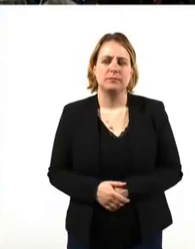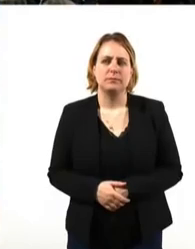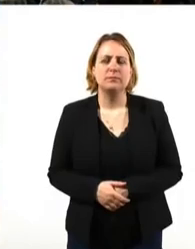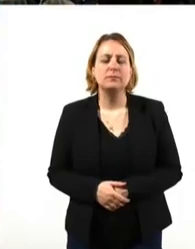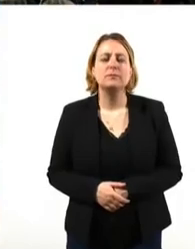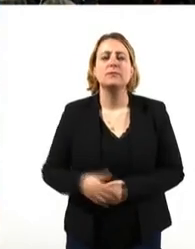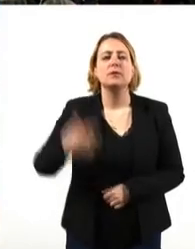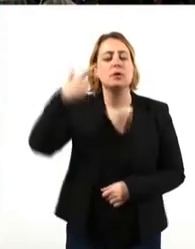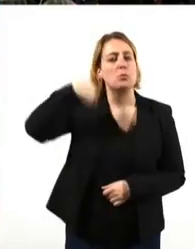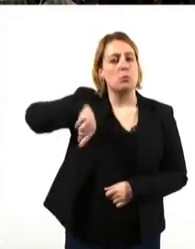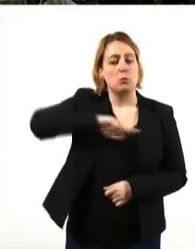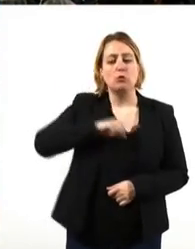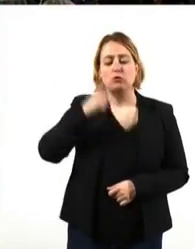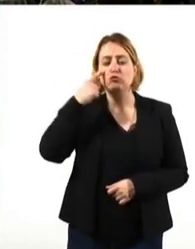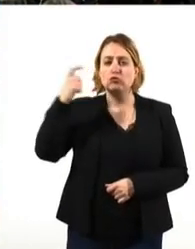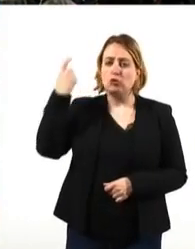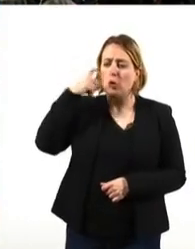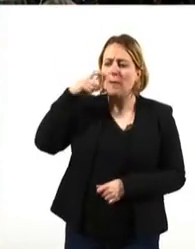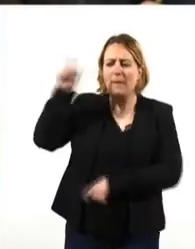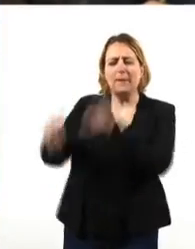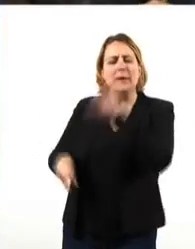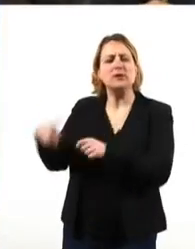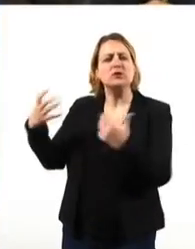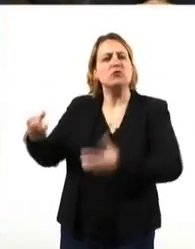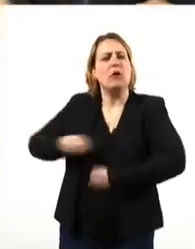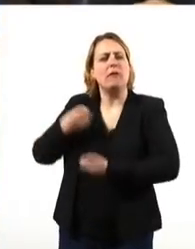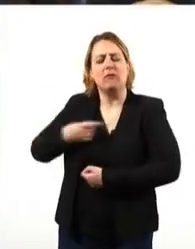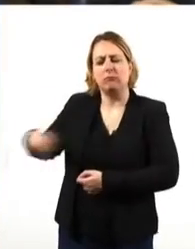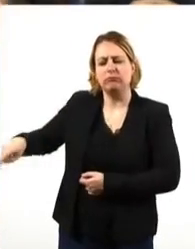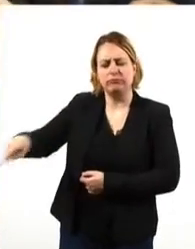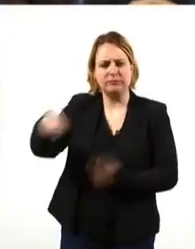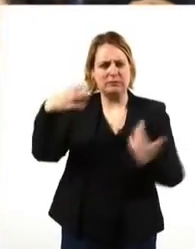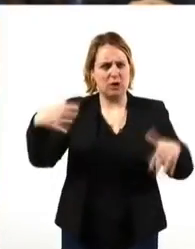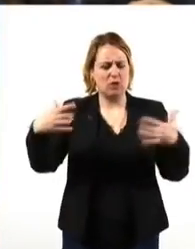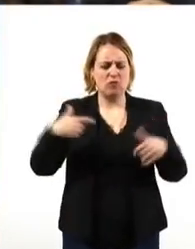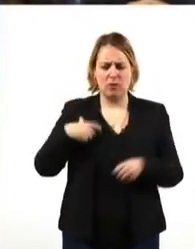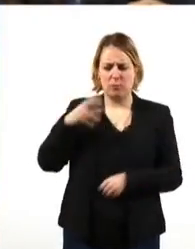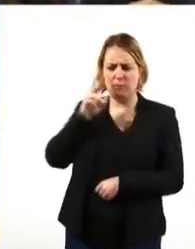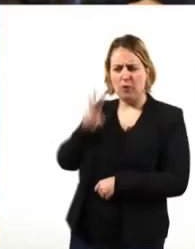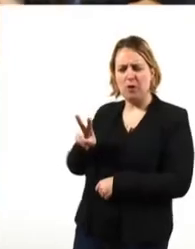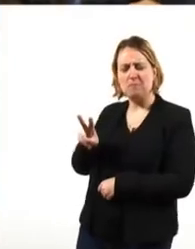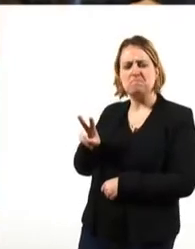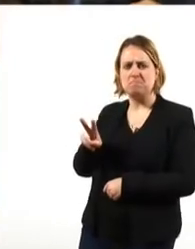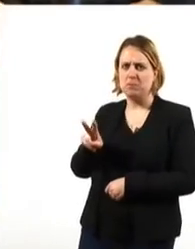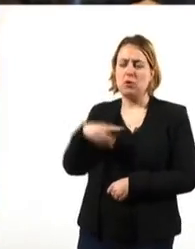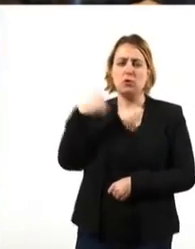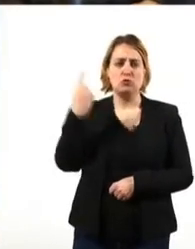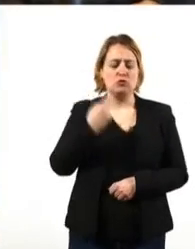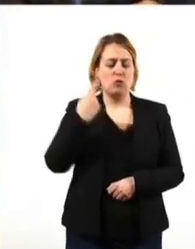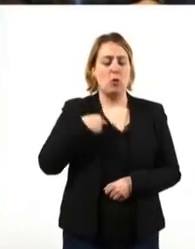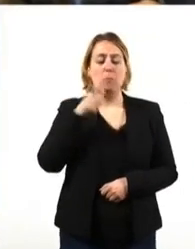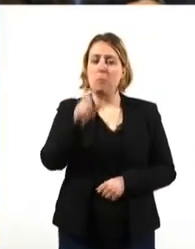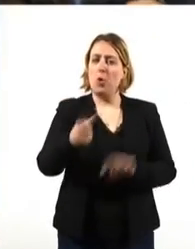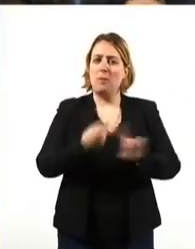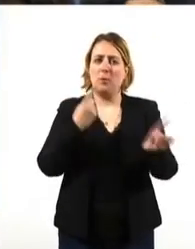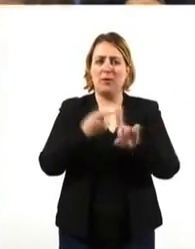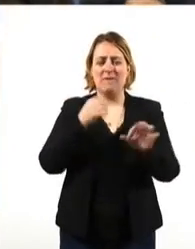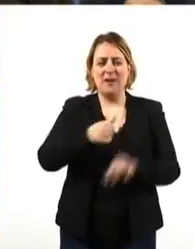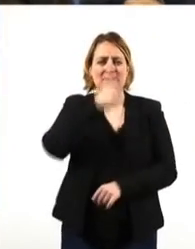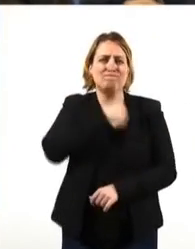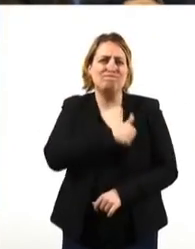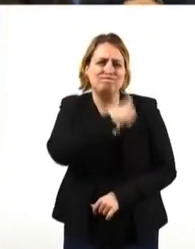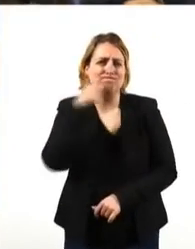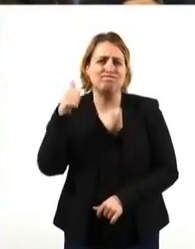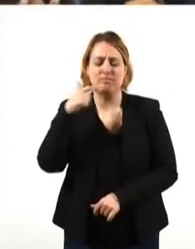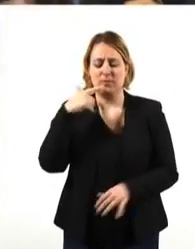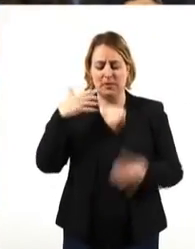en écoutant plusieurs des prises de parole qui ont été faites, la notion qui revient toujours, c'est la notion sacrificielle. C'est-à-dire que c'est comme si pour être un